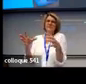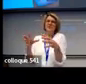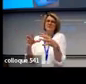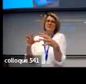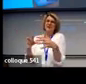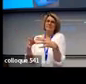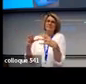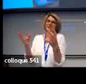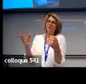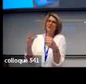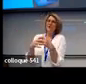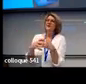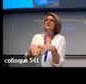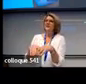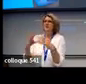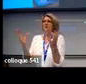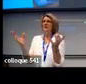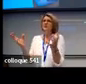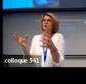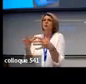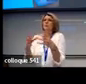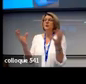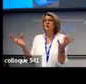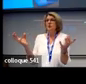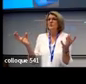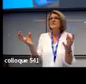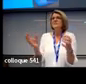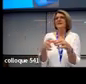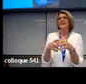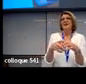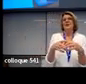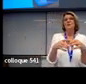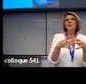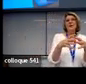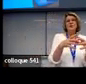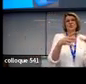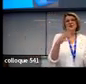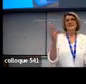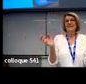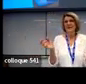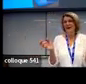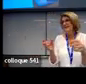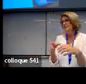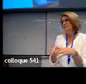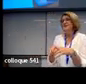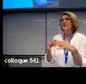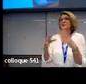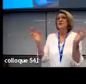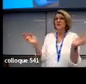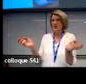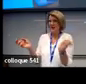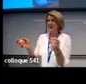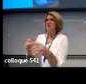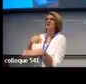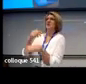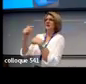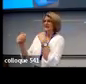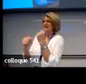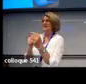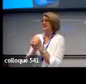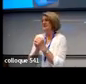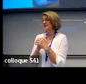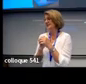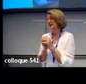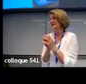des... particulièrement adapté à des domaines où il y a peu de choses, où le sujet est très vaste, où on ne sait pas trop ce qu'on cherche. Donc,